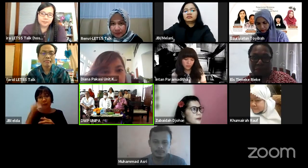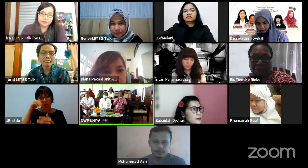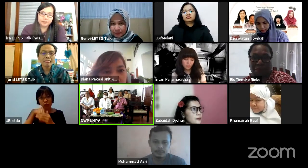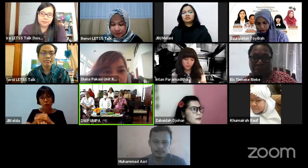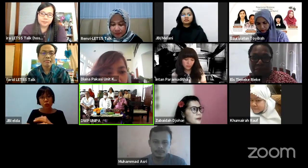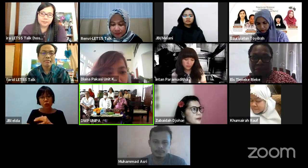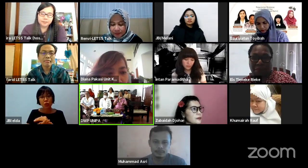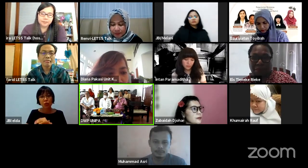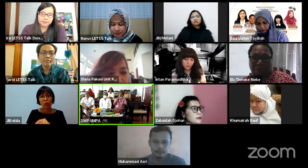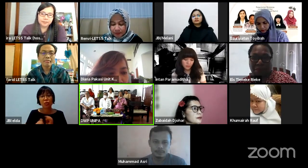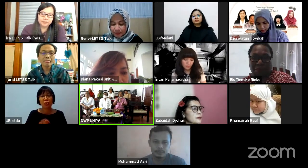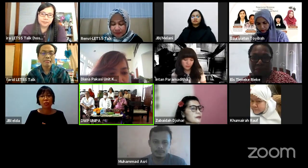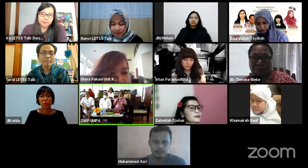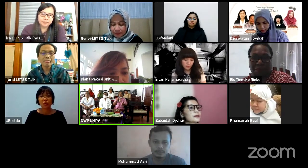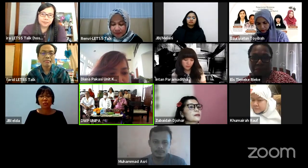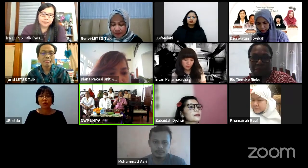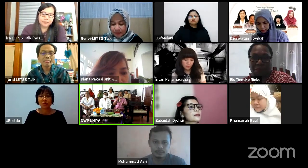itu